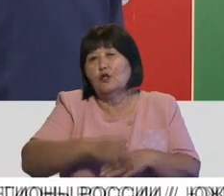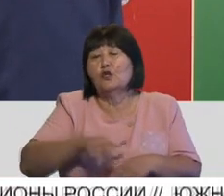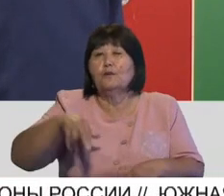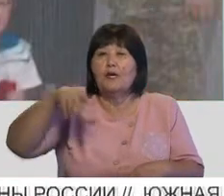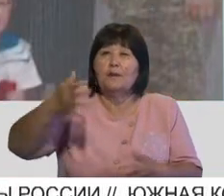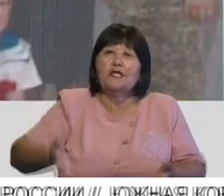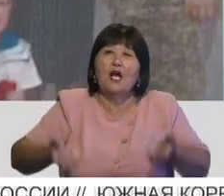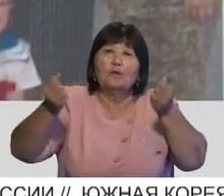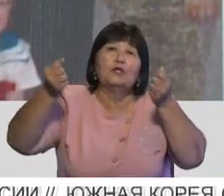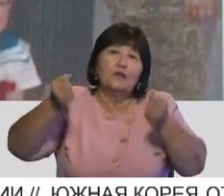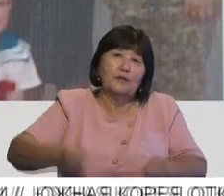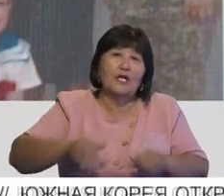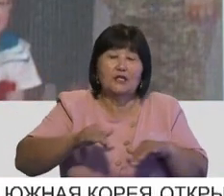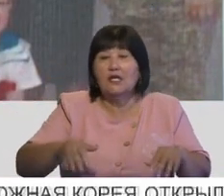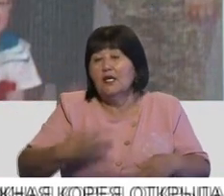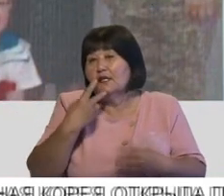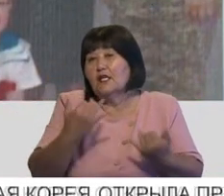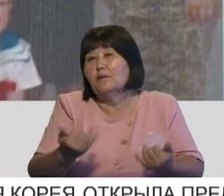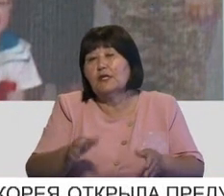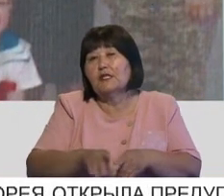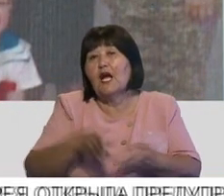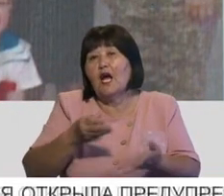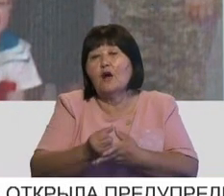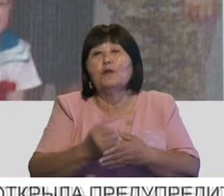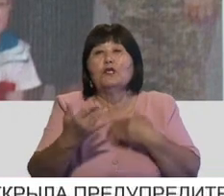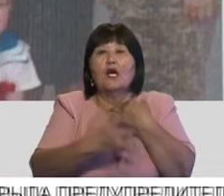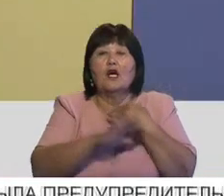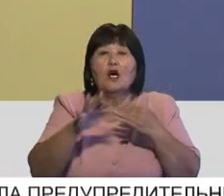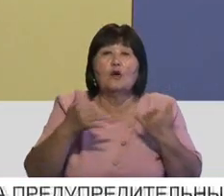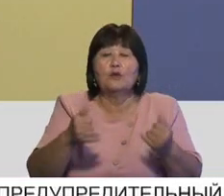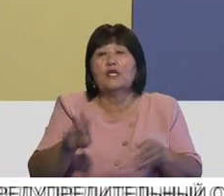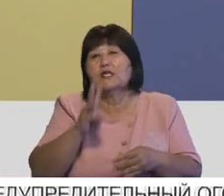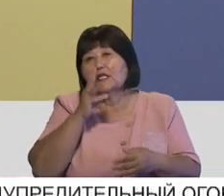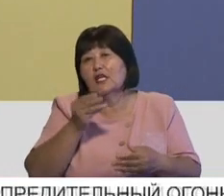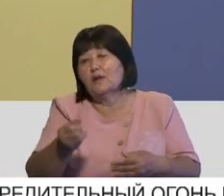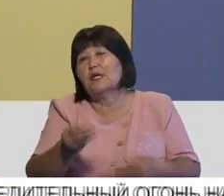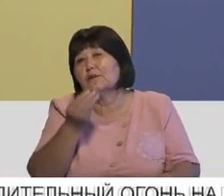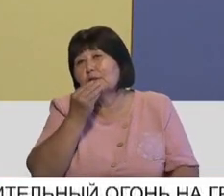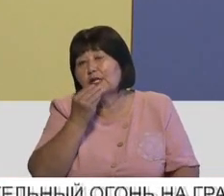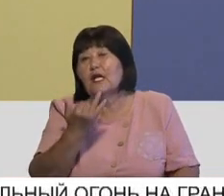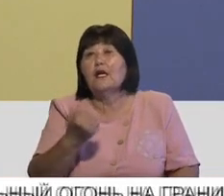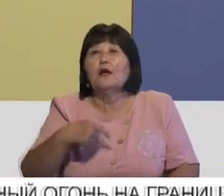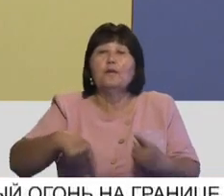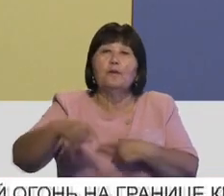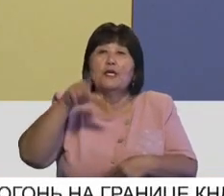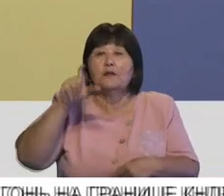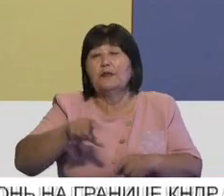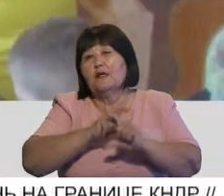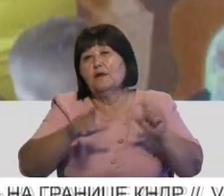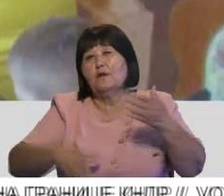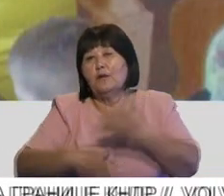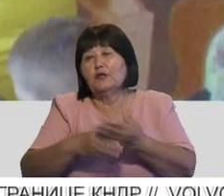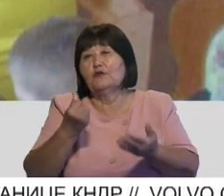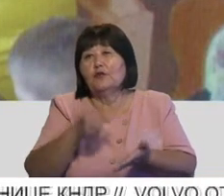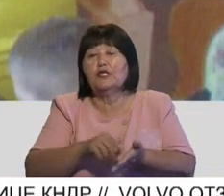поднимать и опускать детей не предусматривалась оплата коммунальных услуг лишь заработная плата и питание предприниматель построил центр на свои